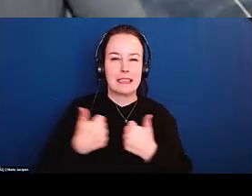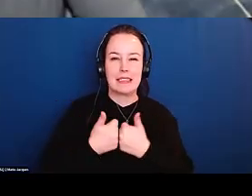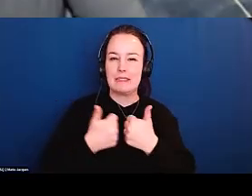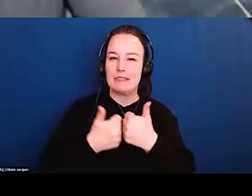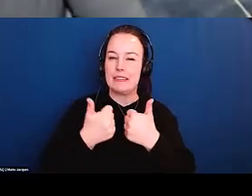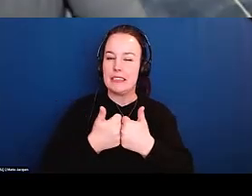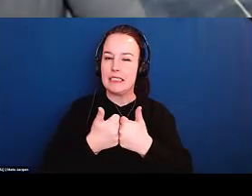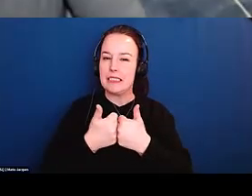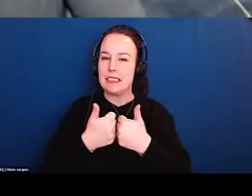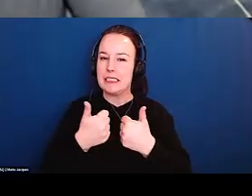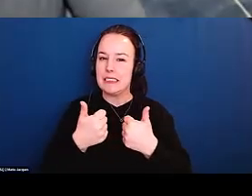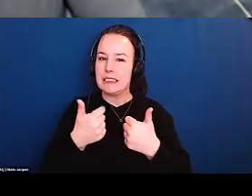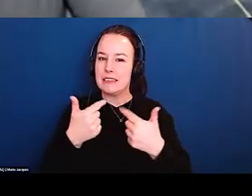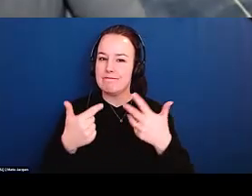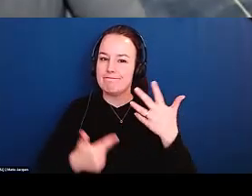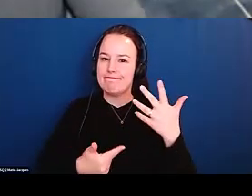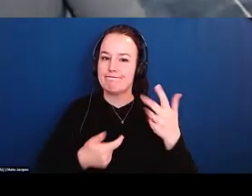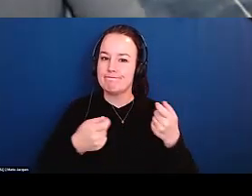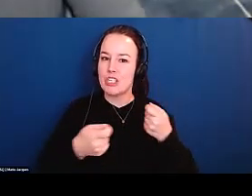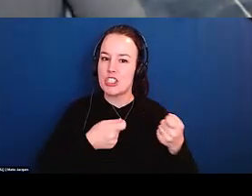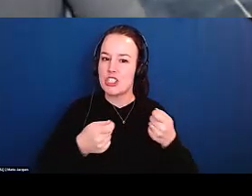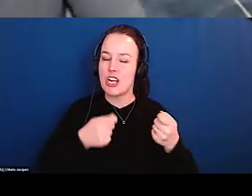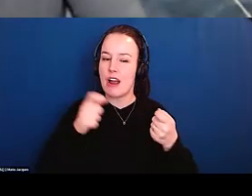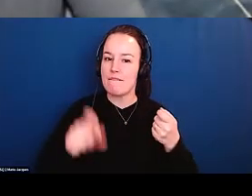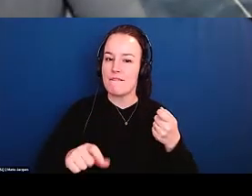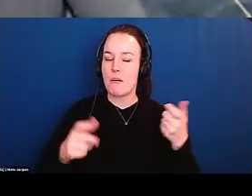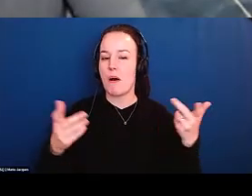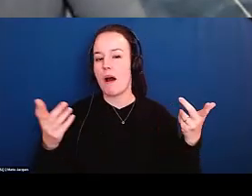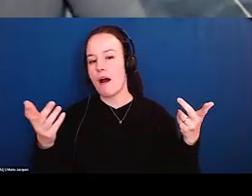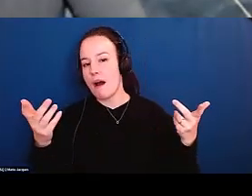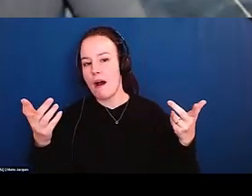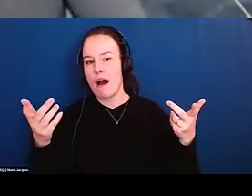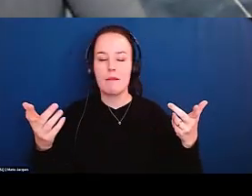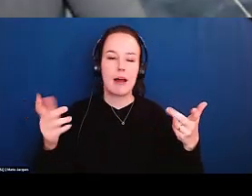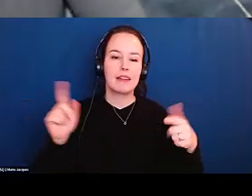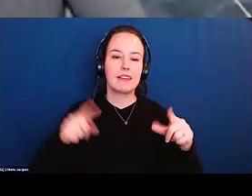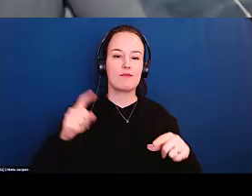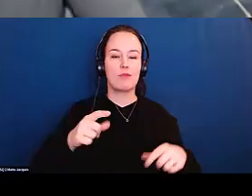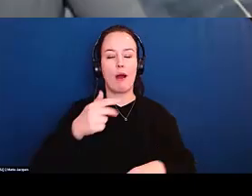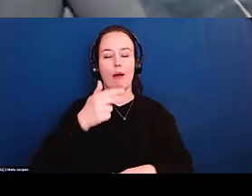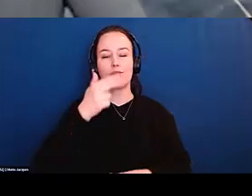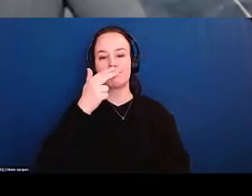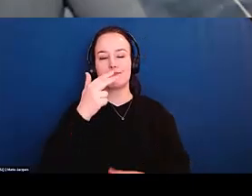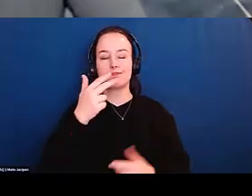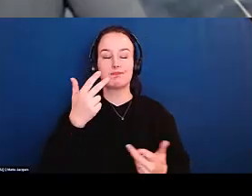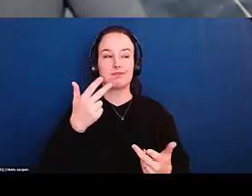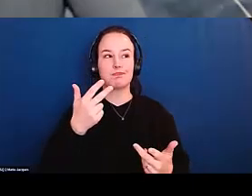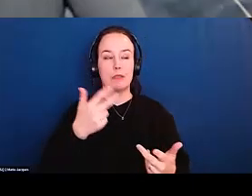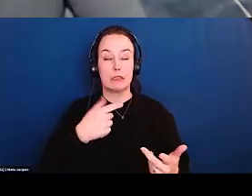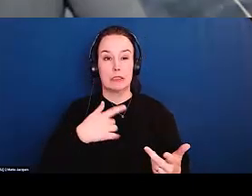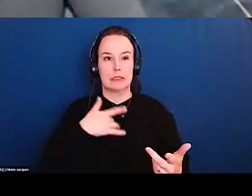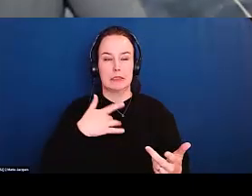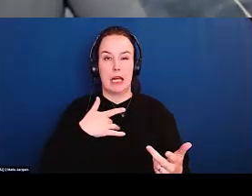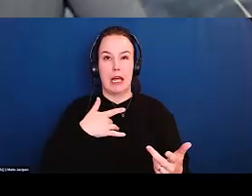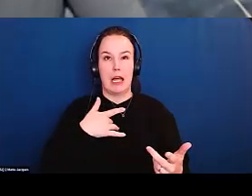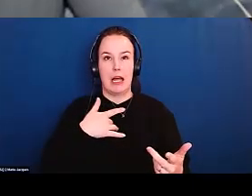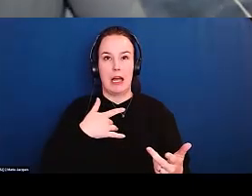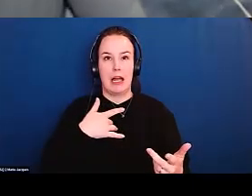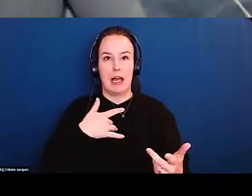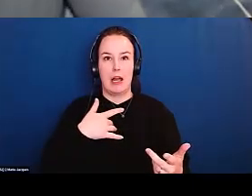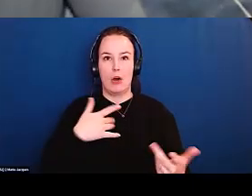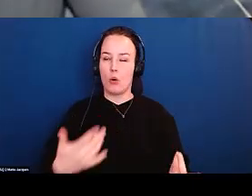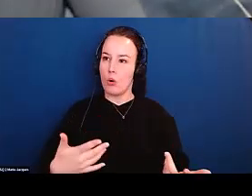défis que nous avons dû gérer et on se disait, voilà, on en faisait des blagues en disant, oh, là, j'ai l'impression vraiment que